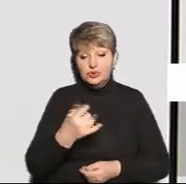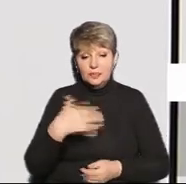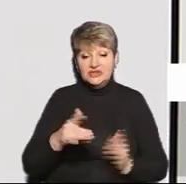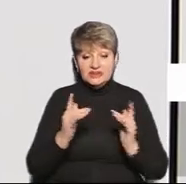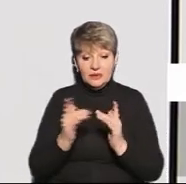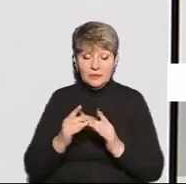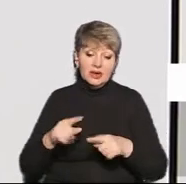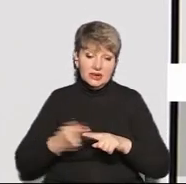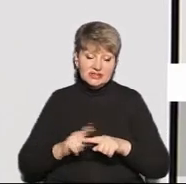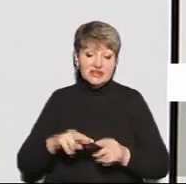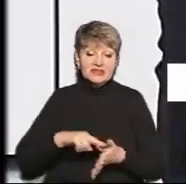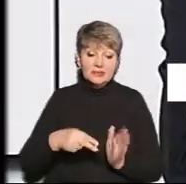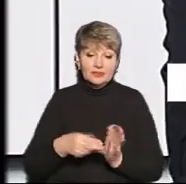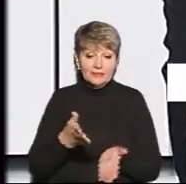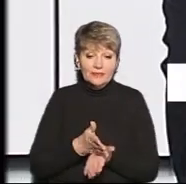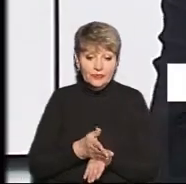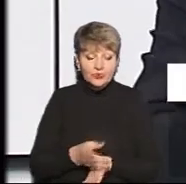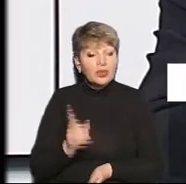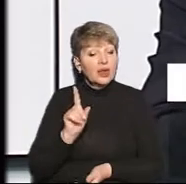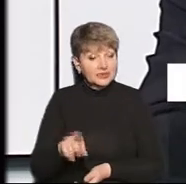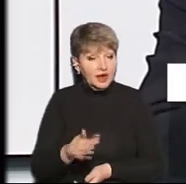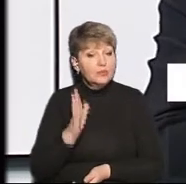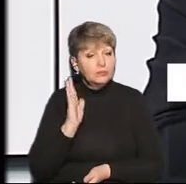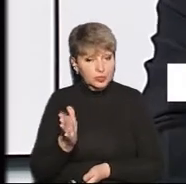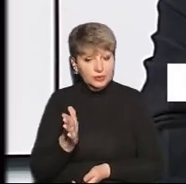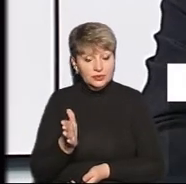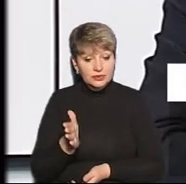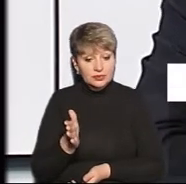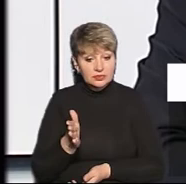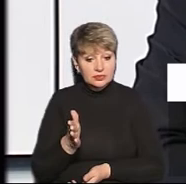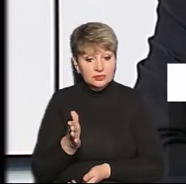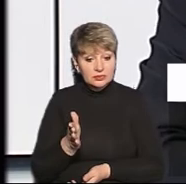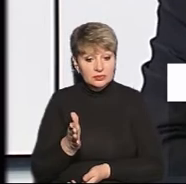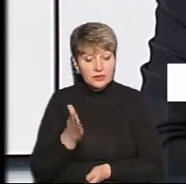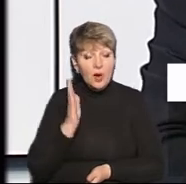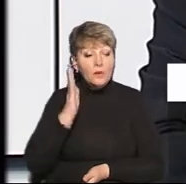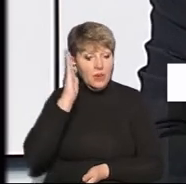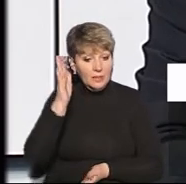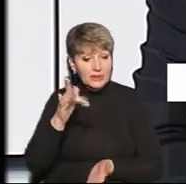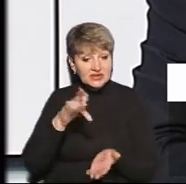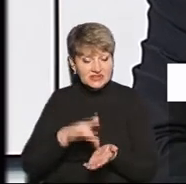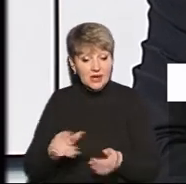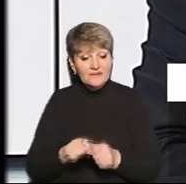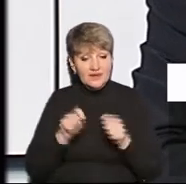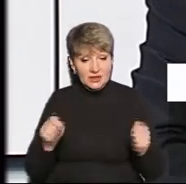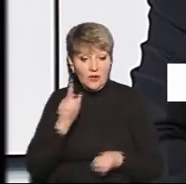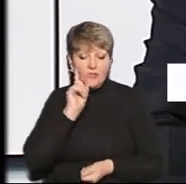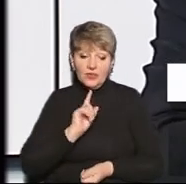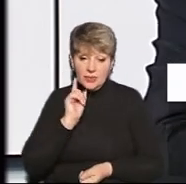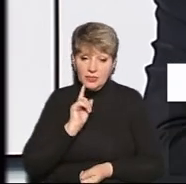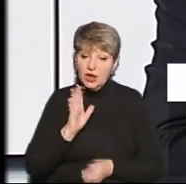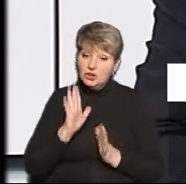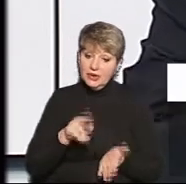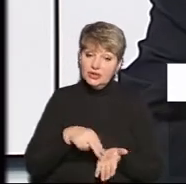це передбачено. Там будуть надходити до цього, коли він вже буде в майбутньому центр відкритий, тимчасовий стаціонар,